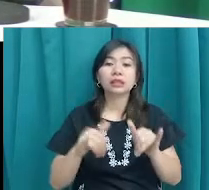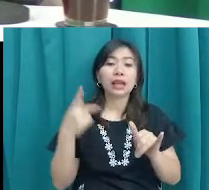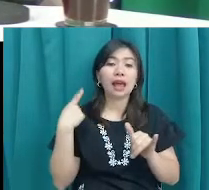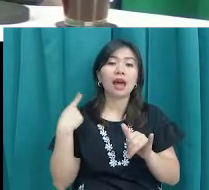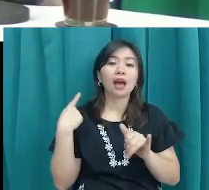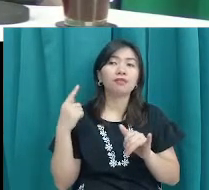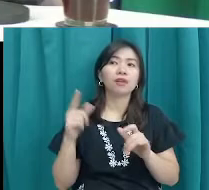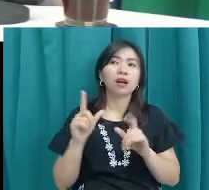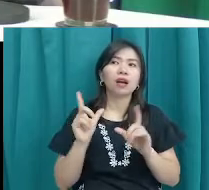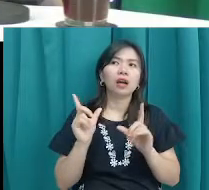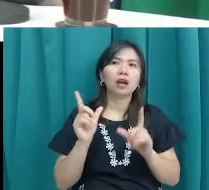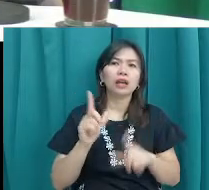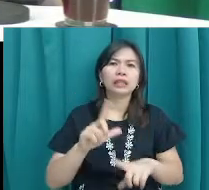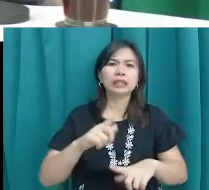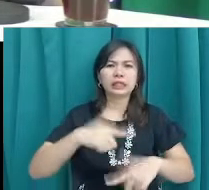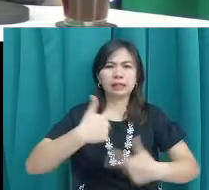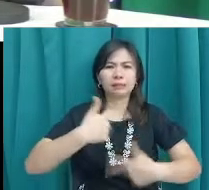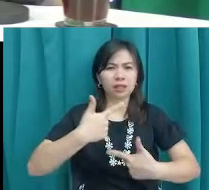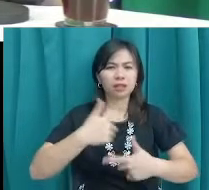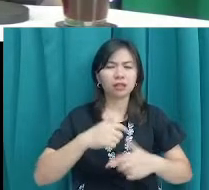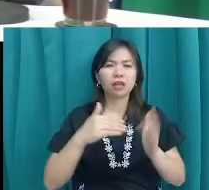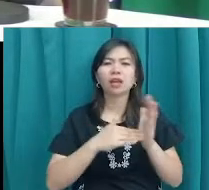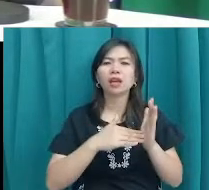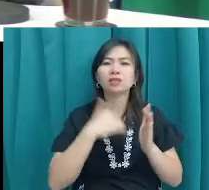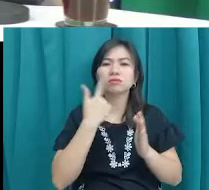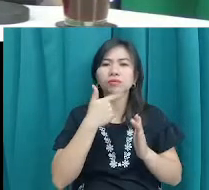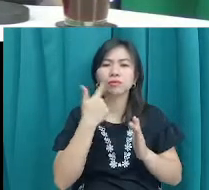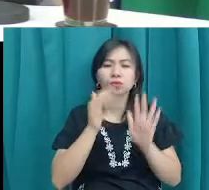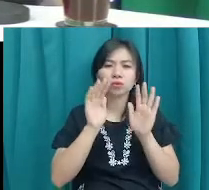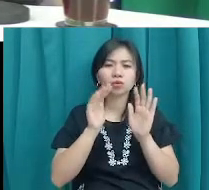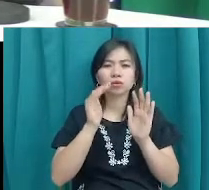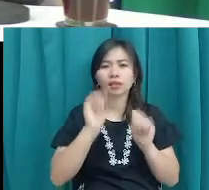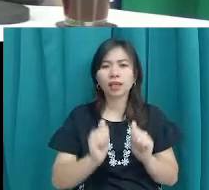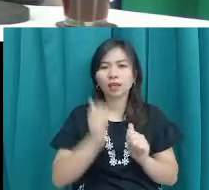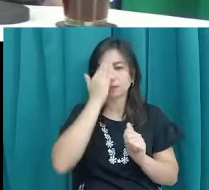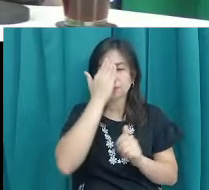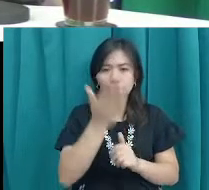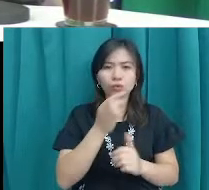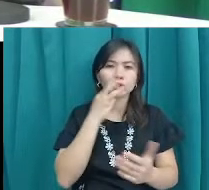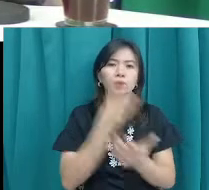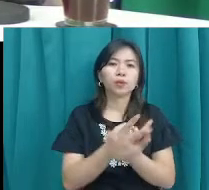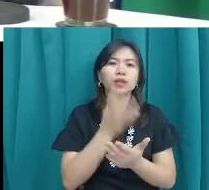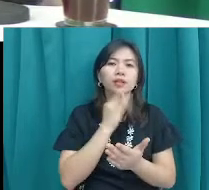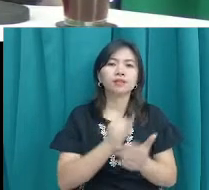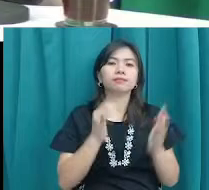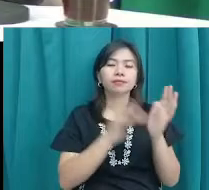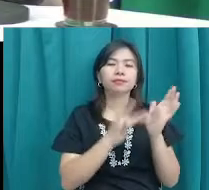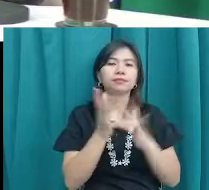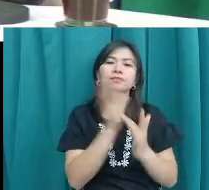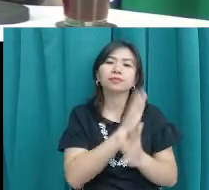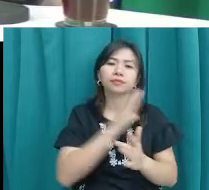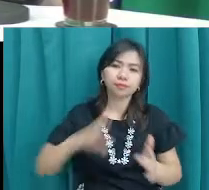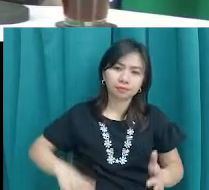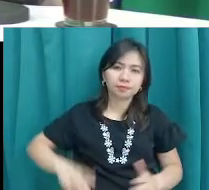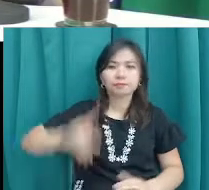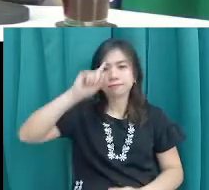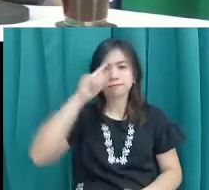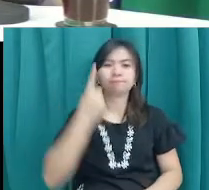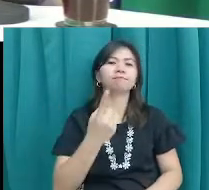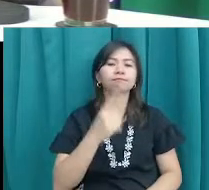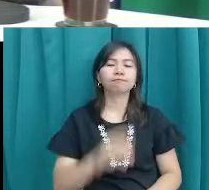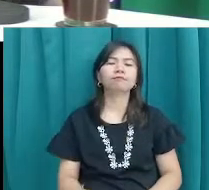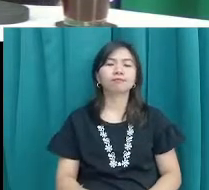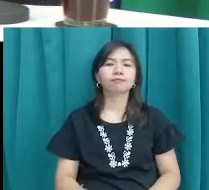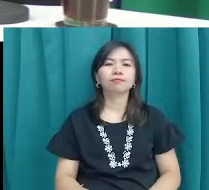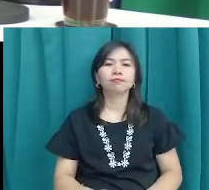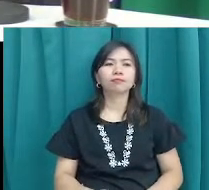totoong nakakakilala sa iyo bilang disipulo ng Panginoong Hesukristo ay ang Panginoong Hesukristo mismo. You see? So, kaya